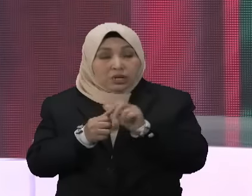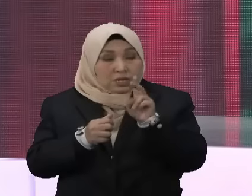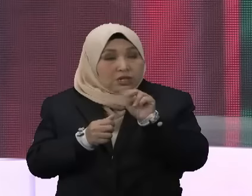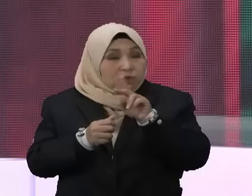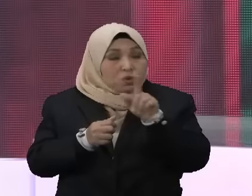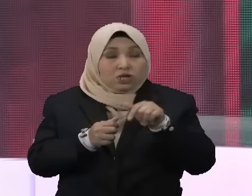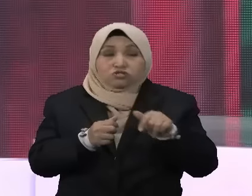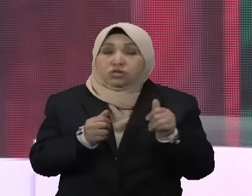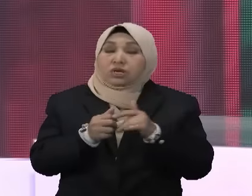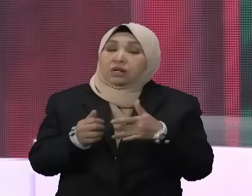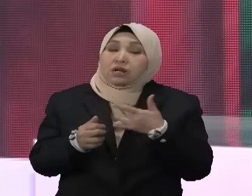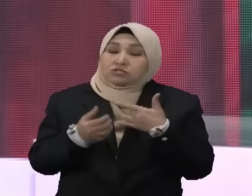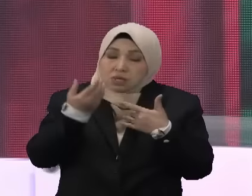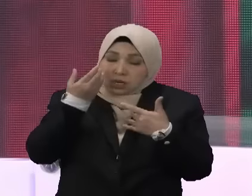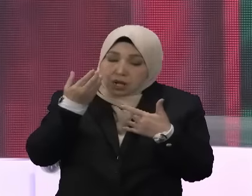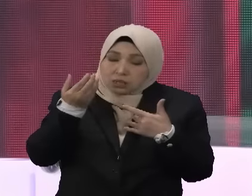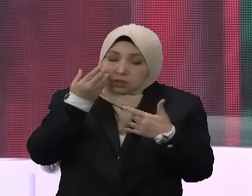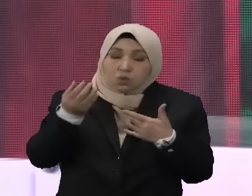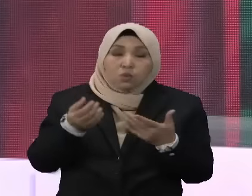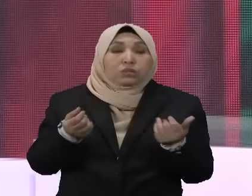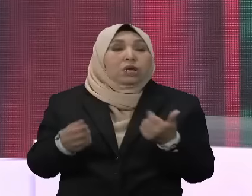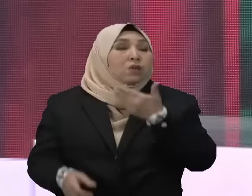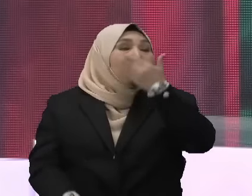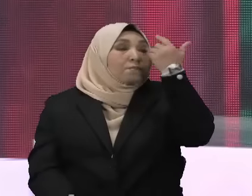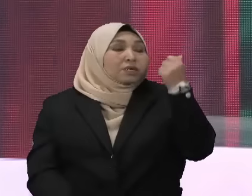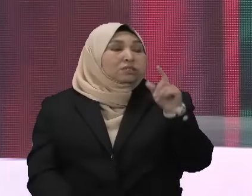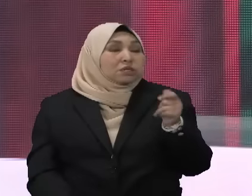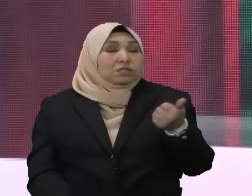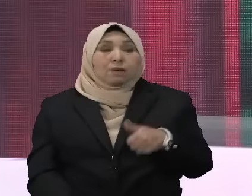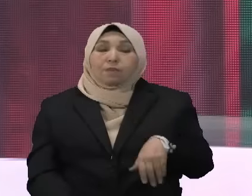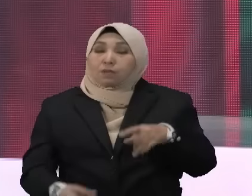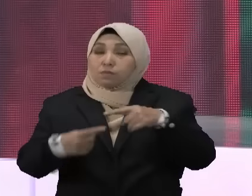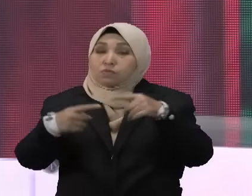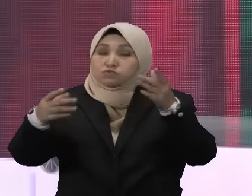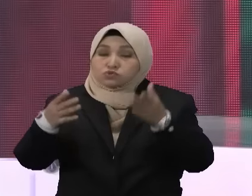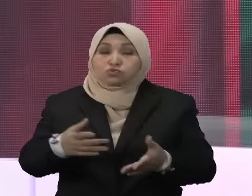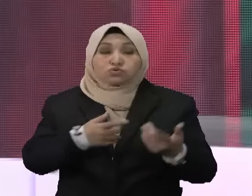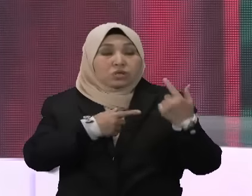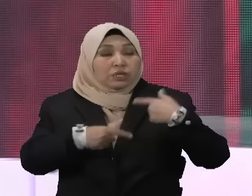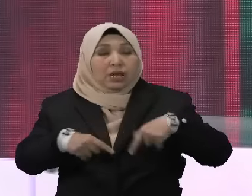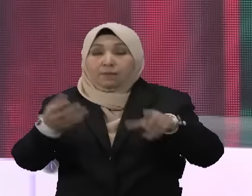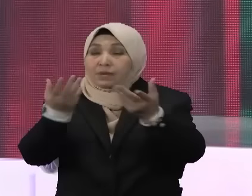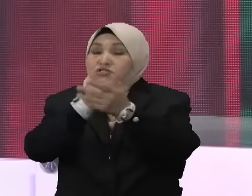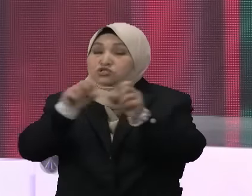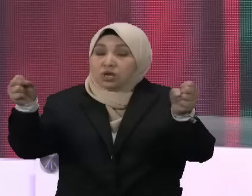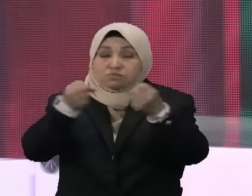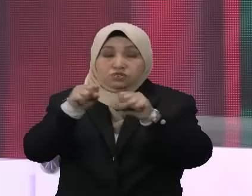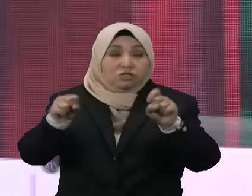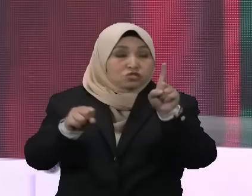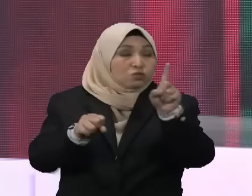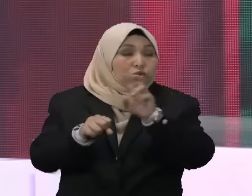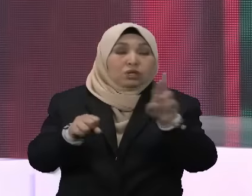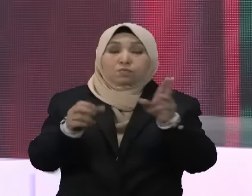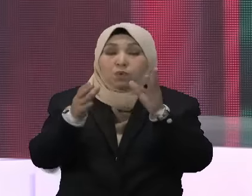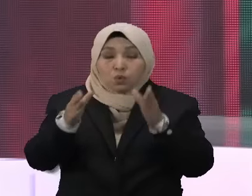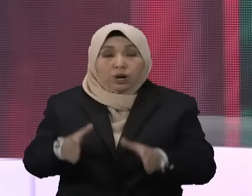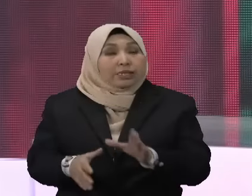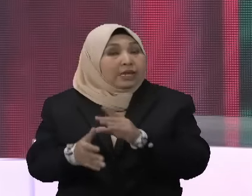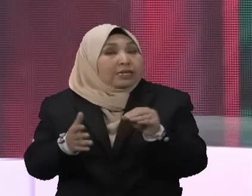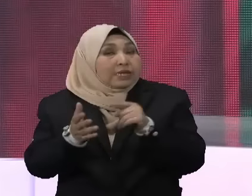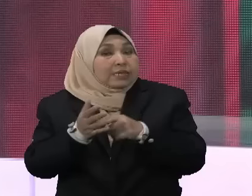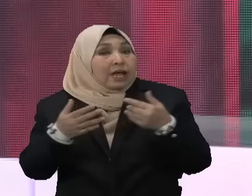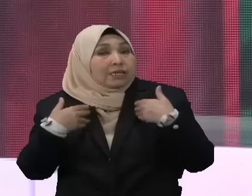ya, dengan rasa ngantuknya terlupa sekejap bahawa musuh itu tengah bersiap sedia 1,000 orang. Dan ini